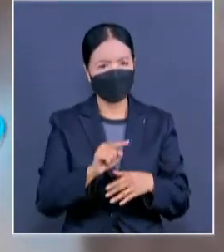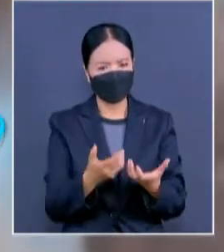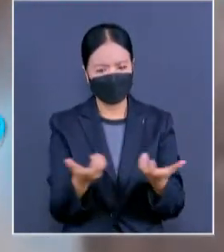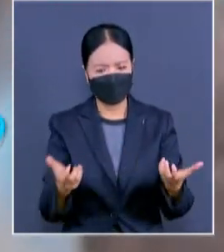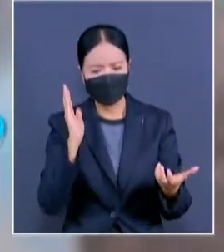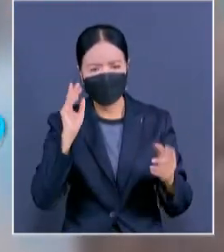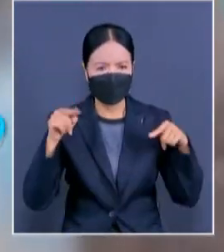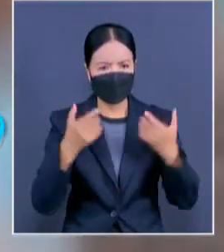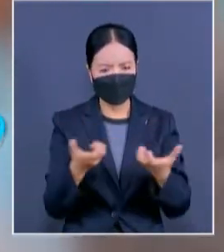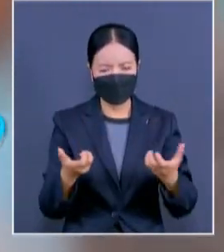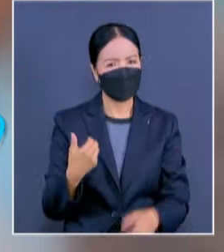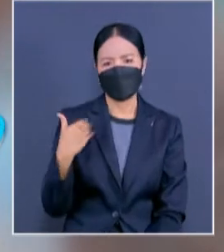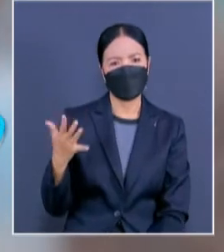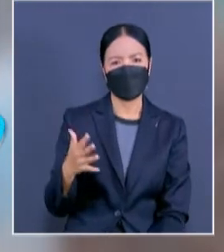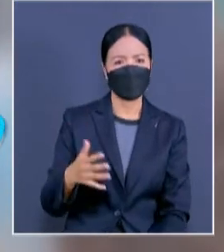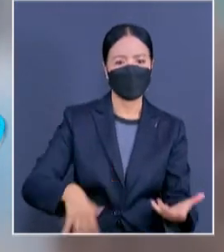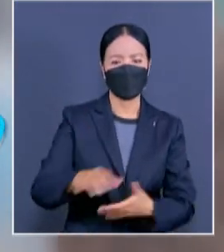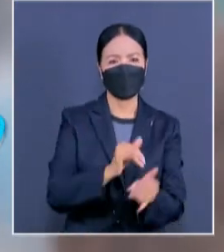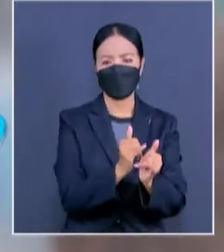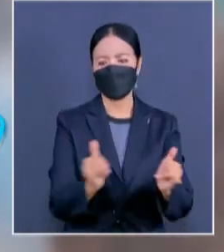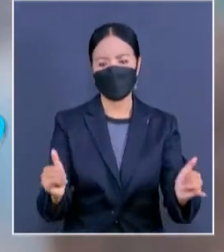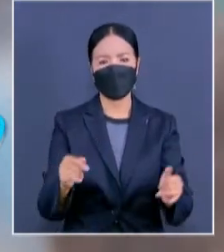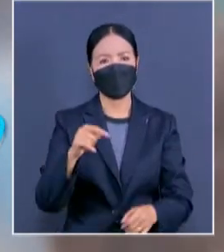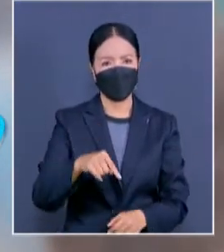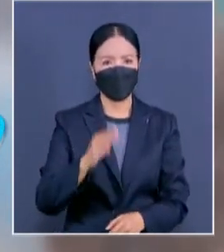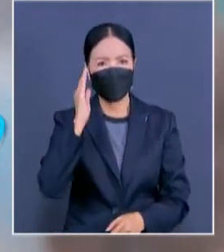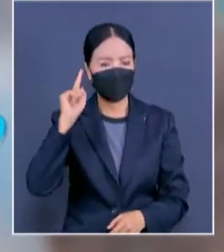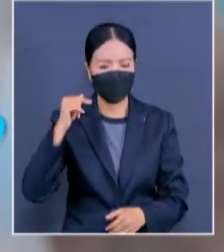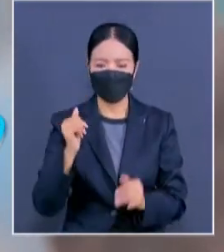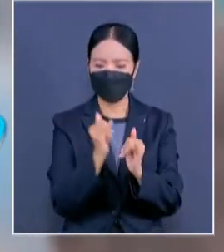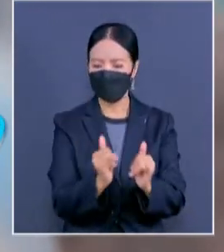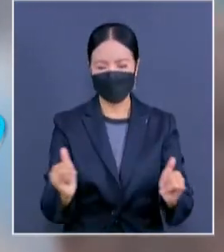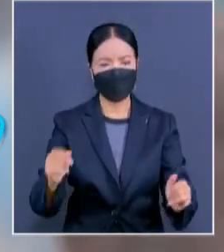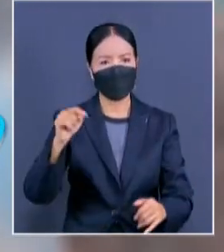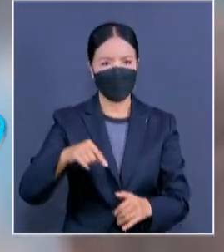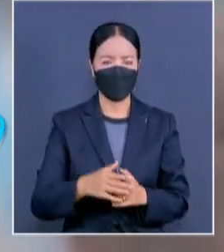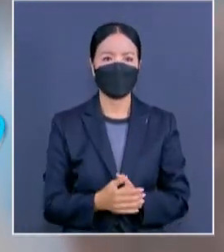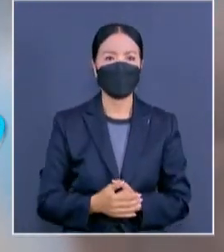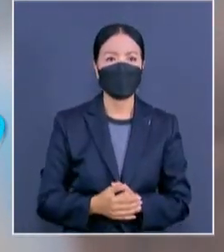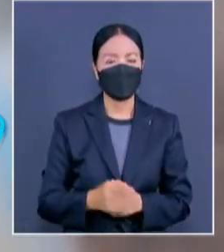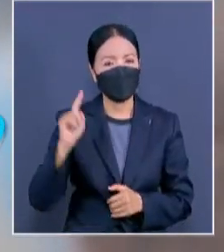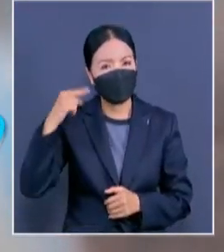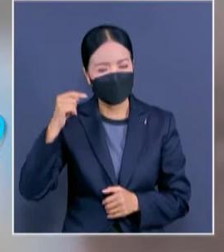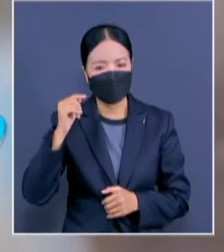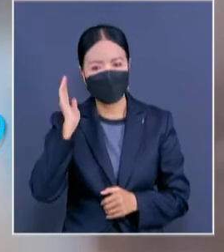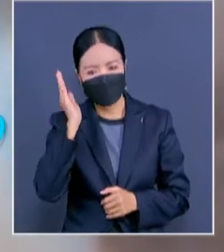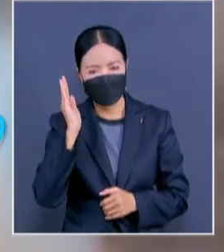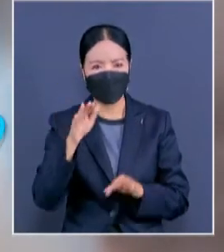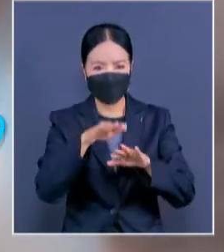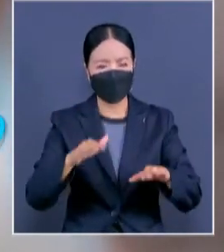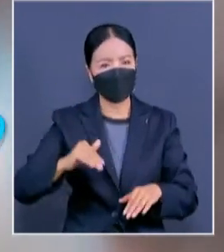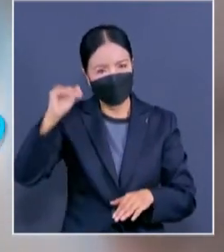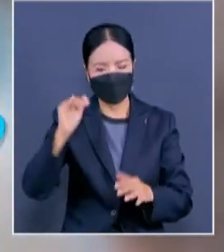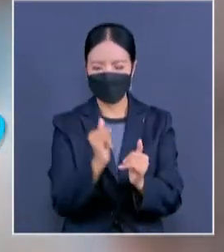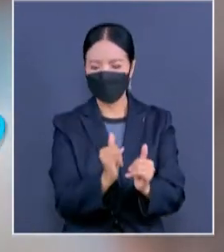แยกหญิงชายไหม ห้องไม่แยกชายหญิงค่ะนอนรวมกันหมดเลย ทั้งหญิงทั้งชายนอนรวมกันหมดเลย หญิงชายเด็กผู้ใหญ่นอนรวมกันหมด